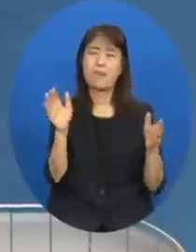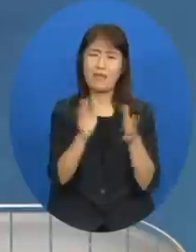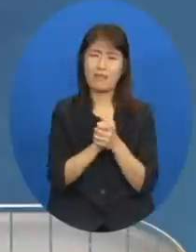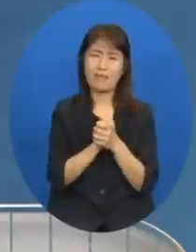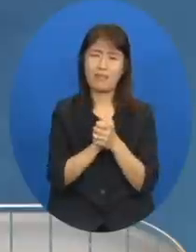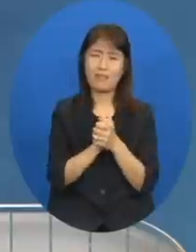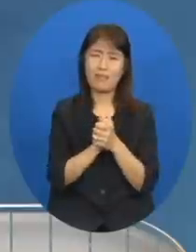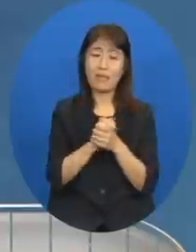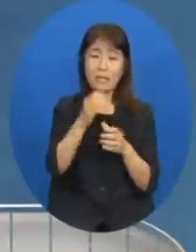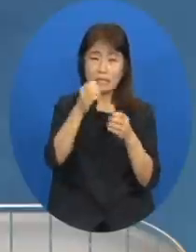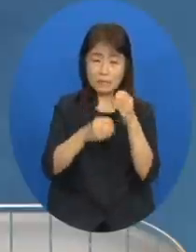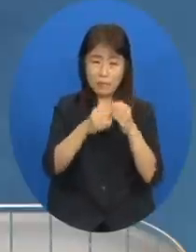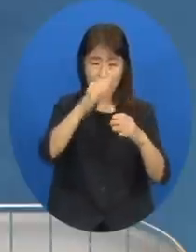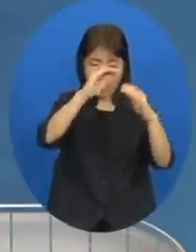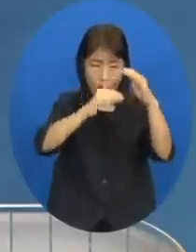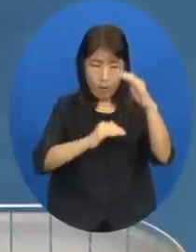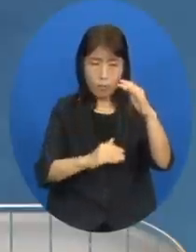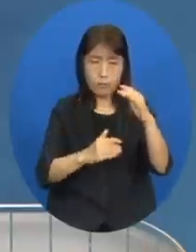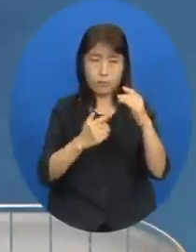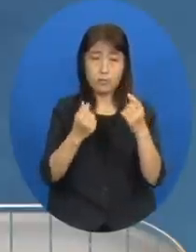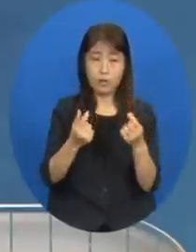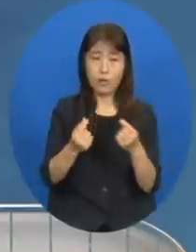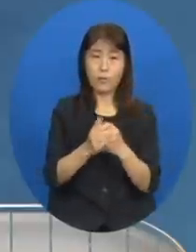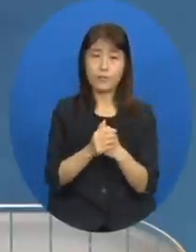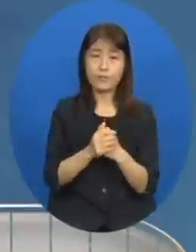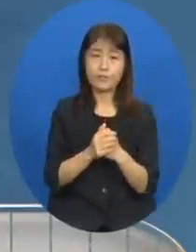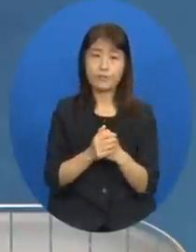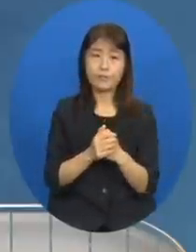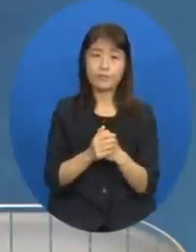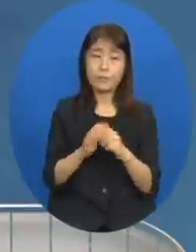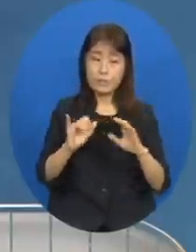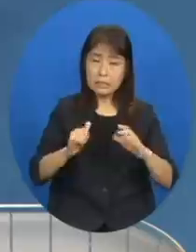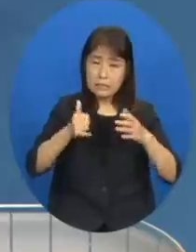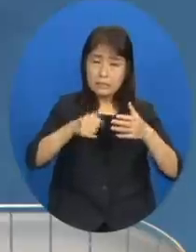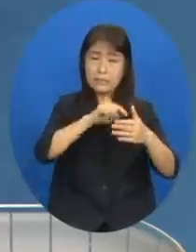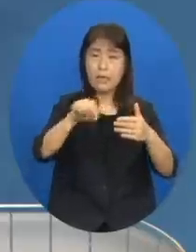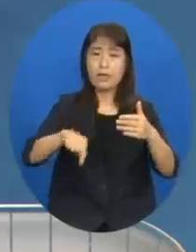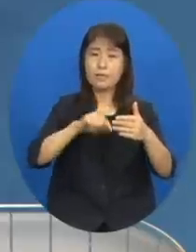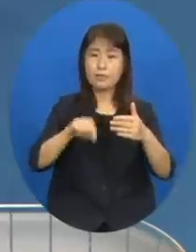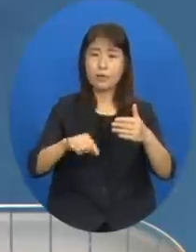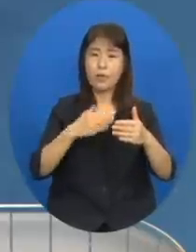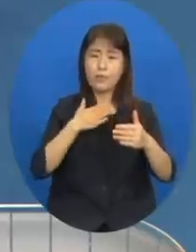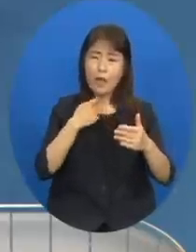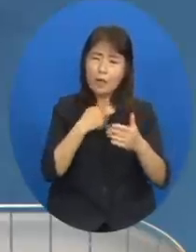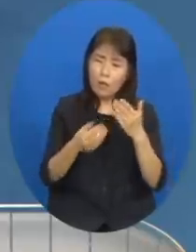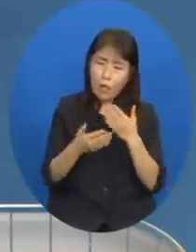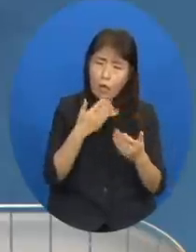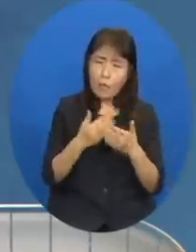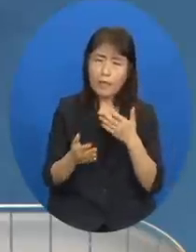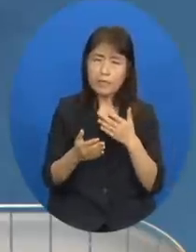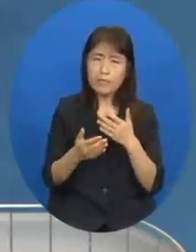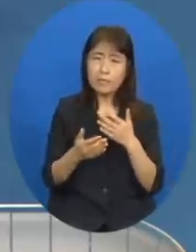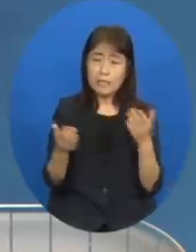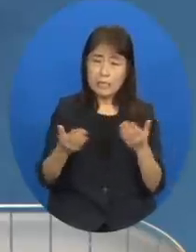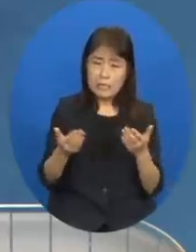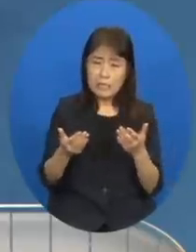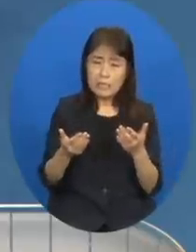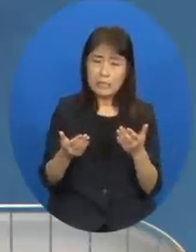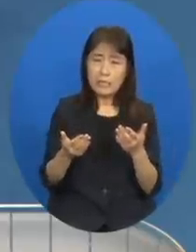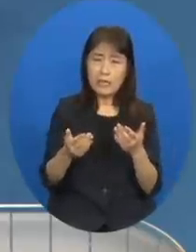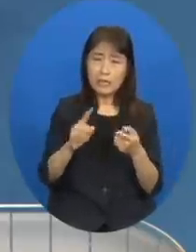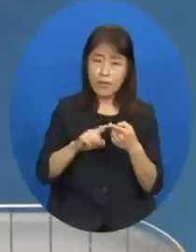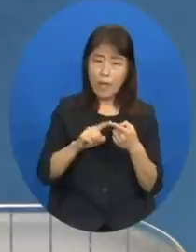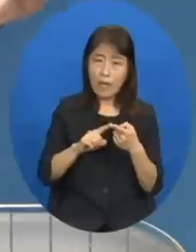나오는 모든 내용들은 사실은이 세상에서 우리가 겪게 되는 일에 대한 것뿐만 아니고 앞으로